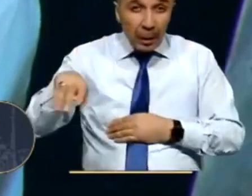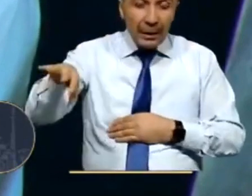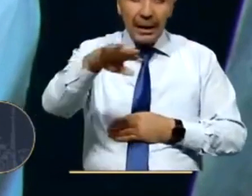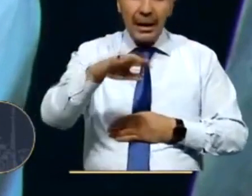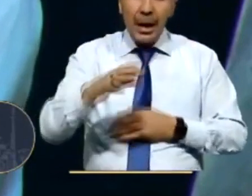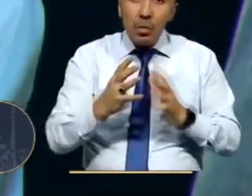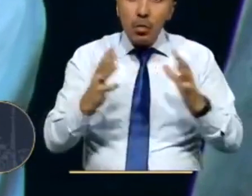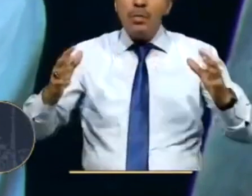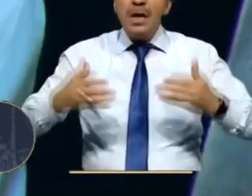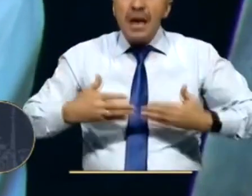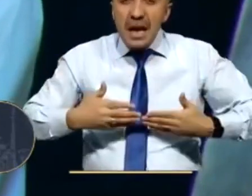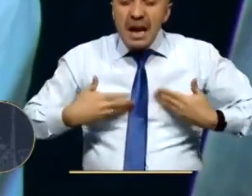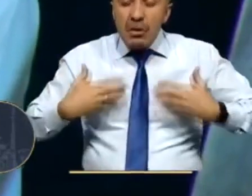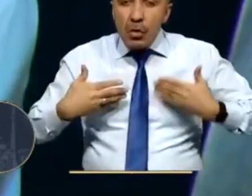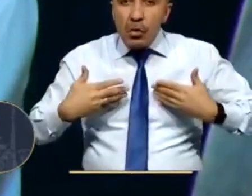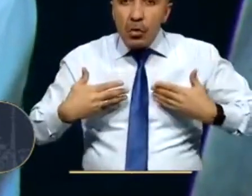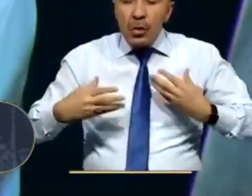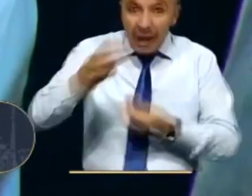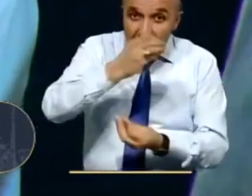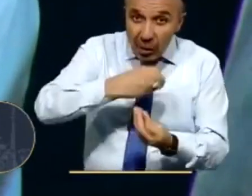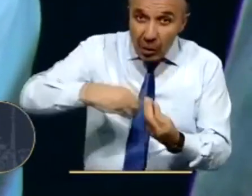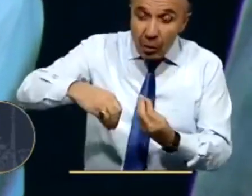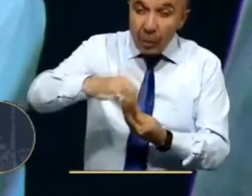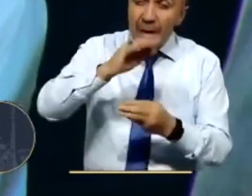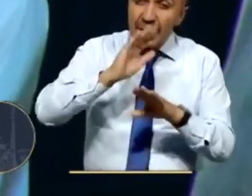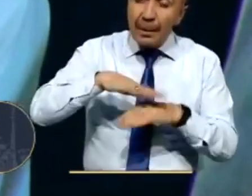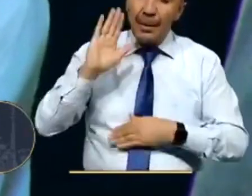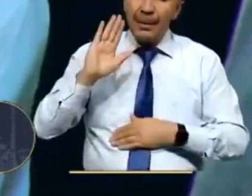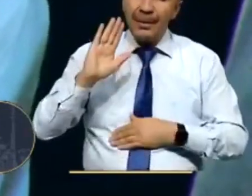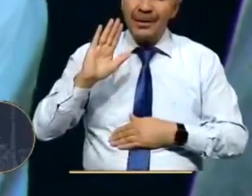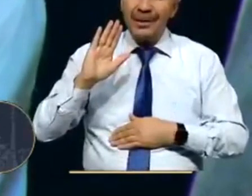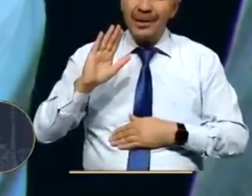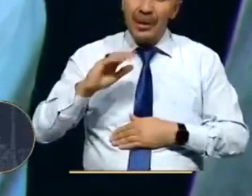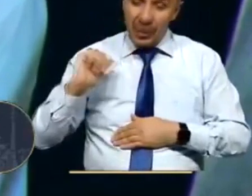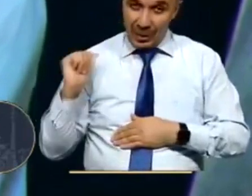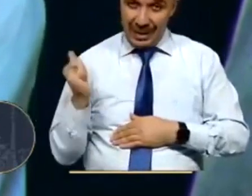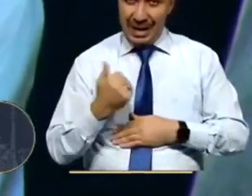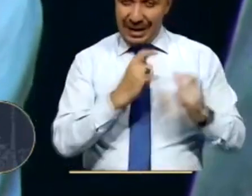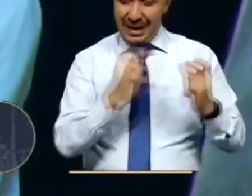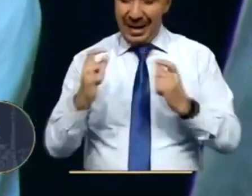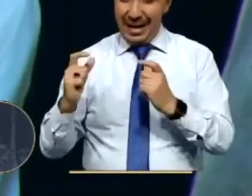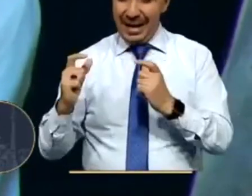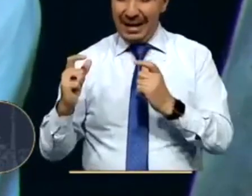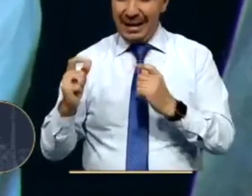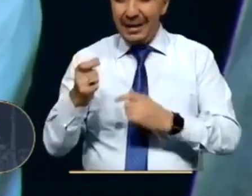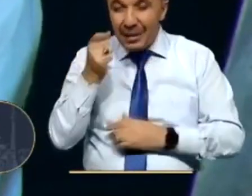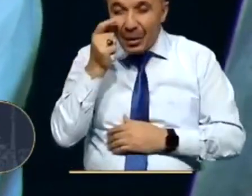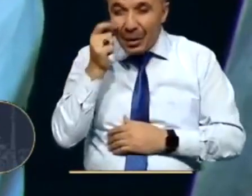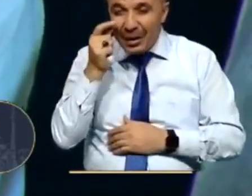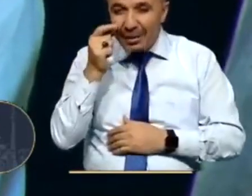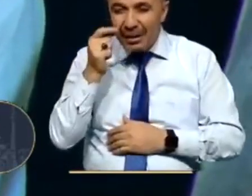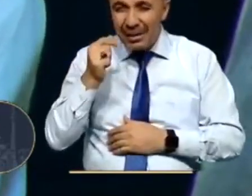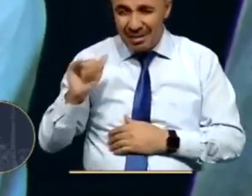eda edilememesi, kutsal beldelerin özlemiyle yanan gönülleri derinden